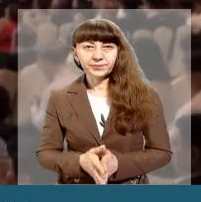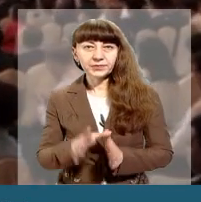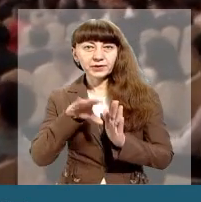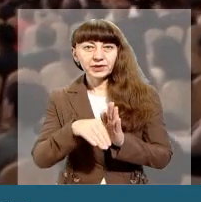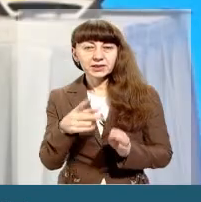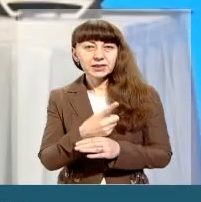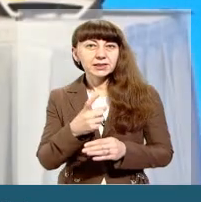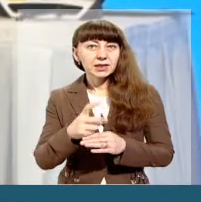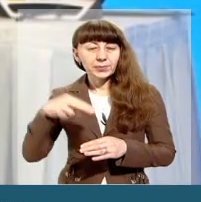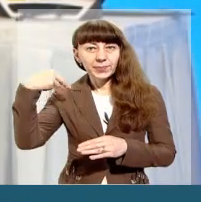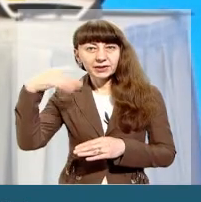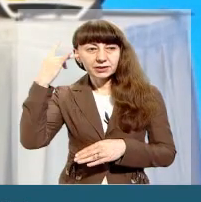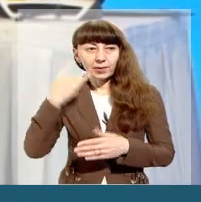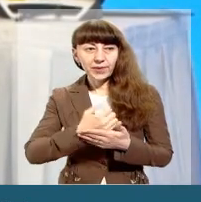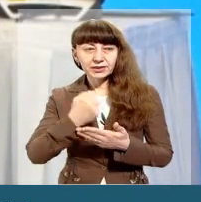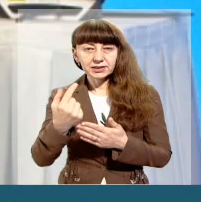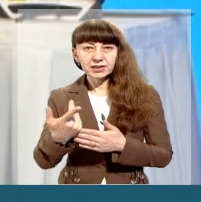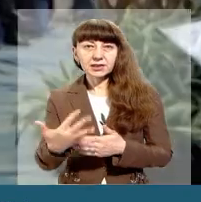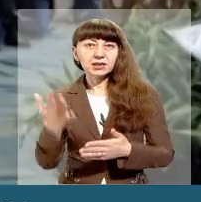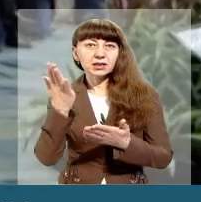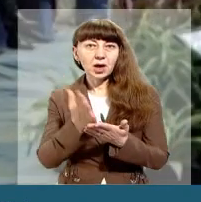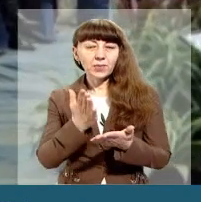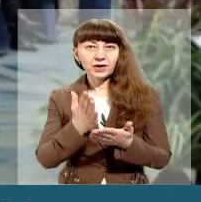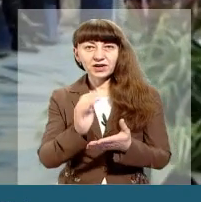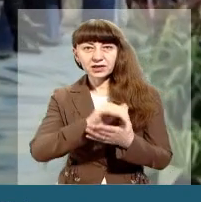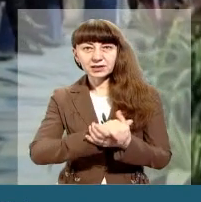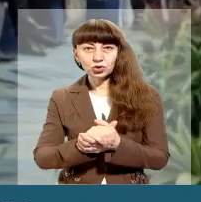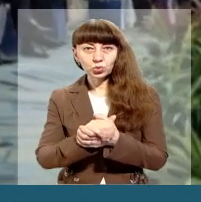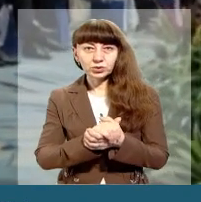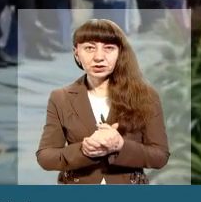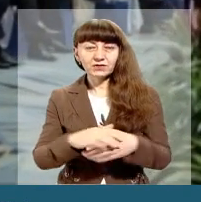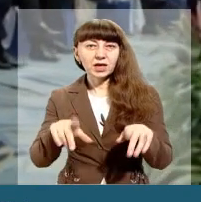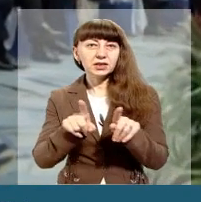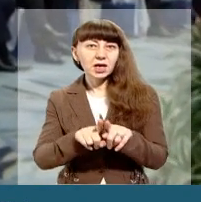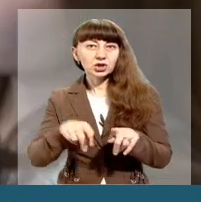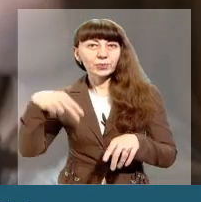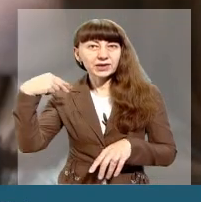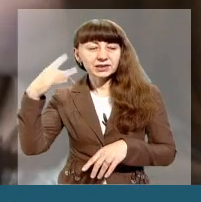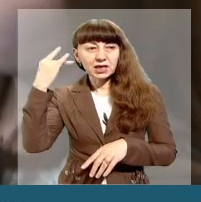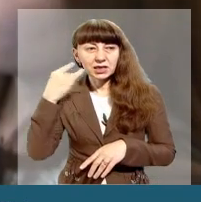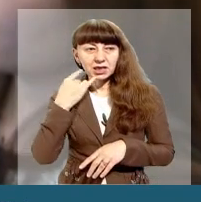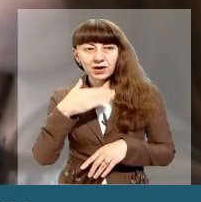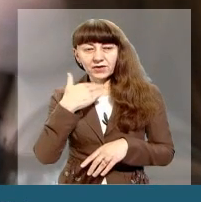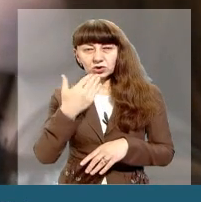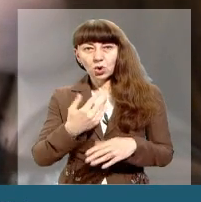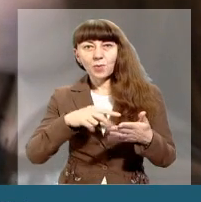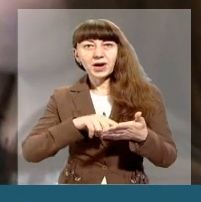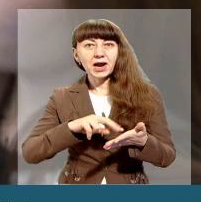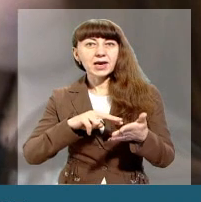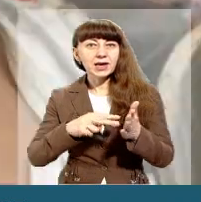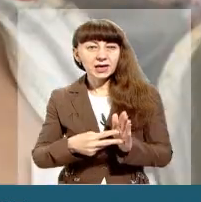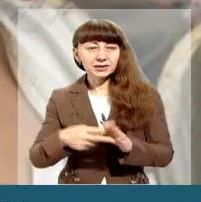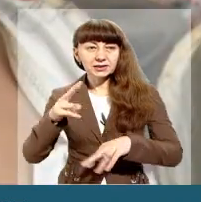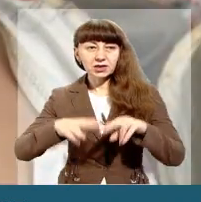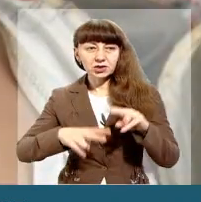тем глава государства обозначил ряд перспективных направлений сотрудничества. А также президент считает амбициозным проектом строительство